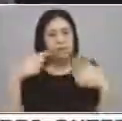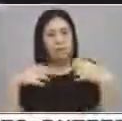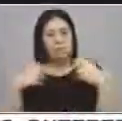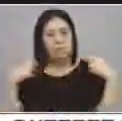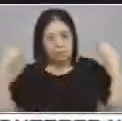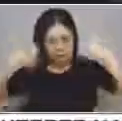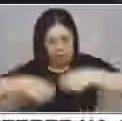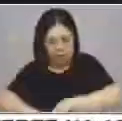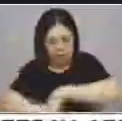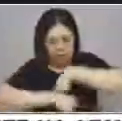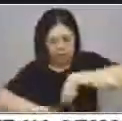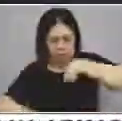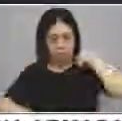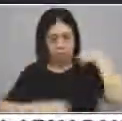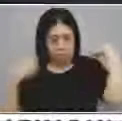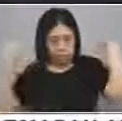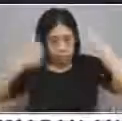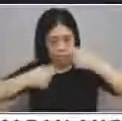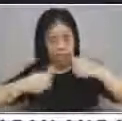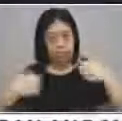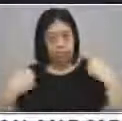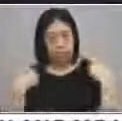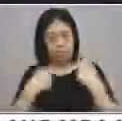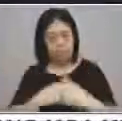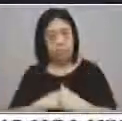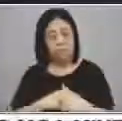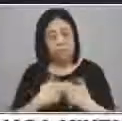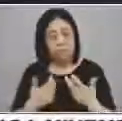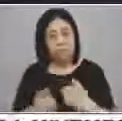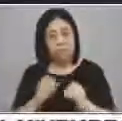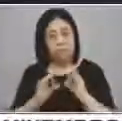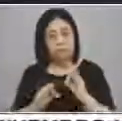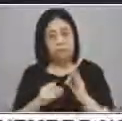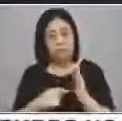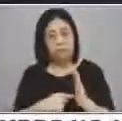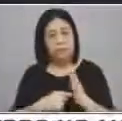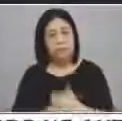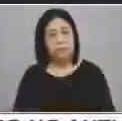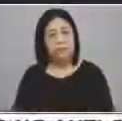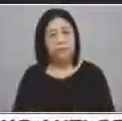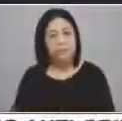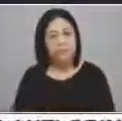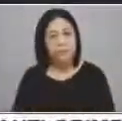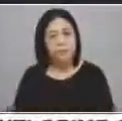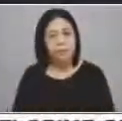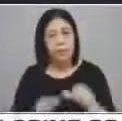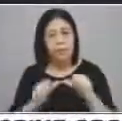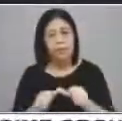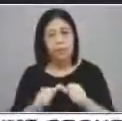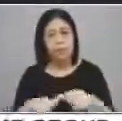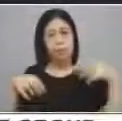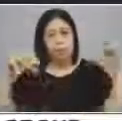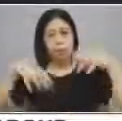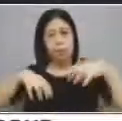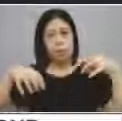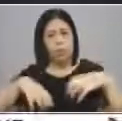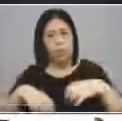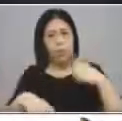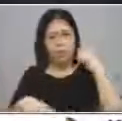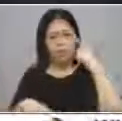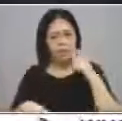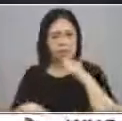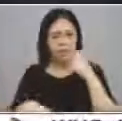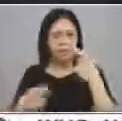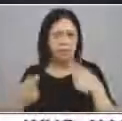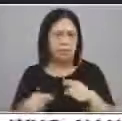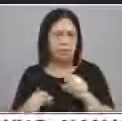nagpatupad ng 2 linggong lockdown dahil sa pagtaas ng kaso ng COVID-19. Sinuspindi naman ng New Zealand ang pagbiyahe mula